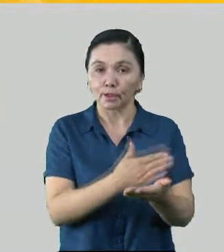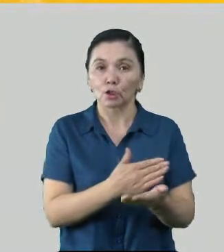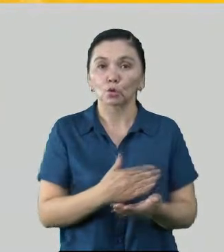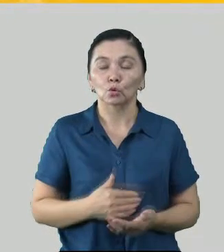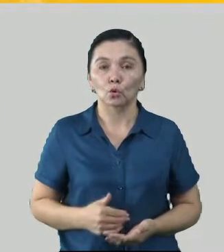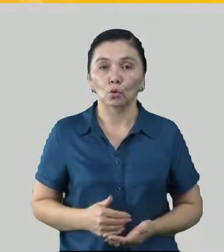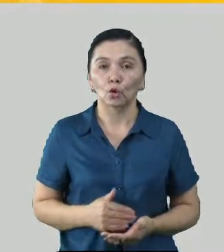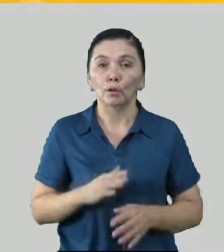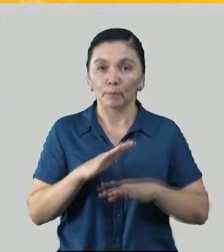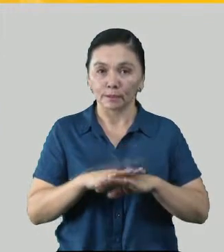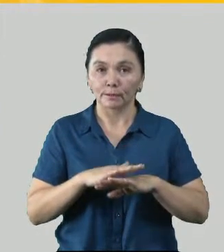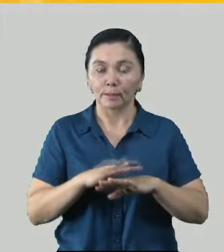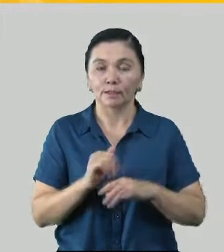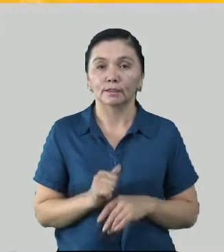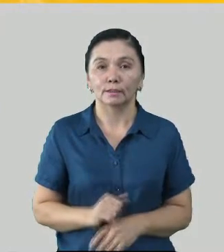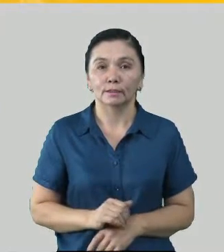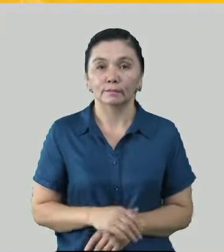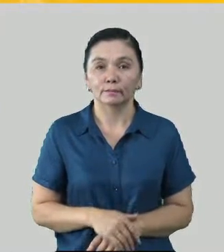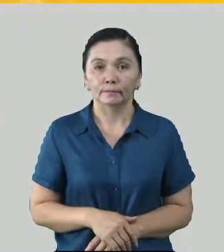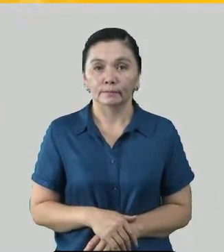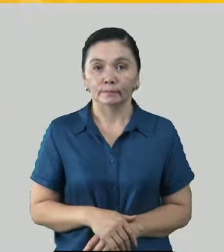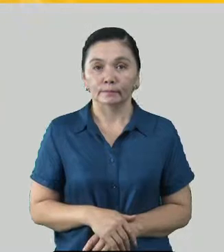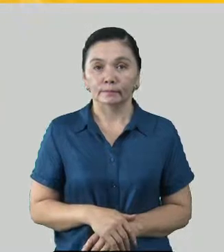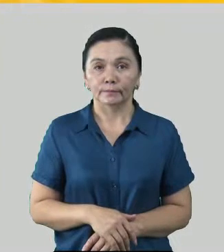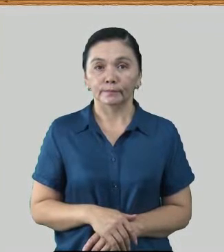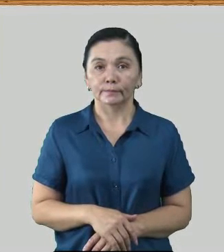урок математики.